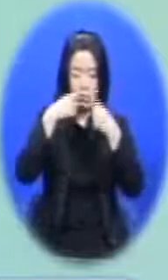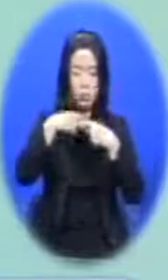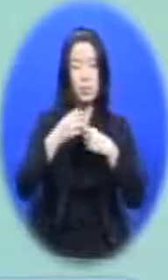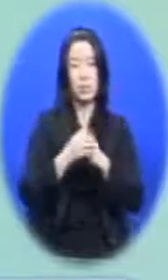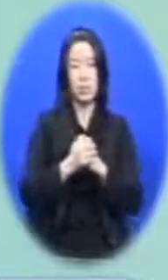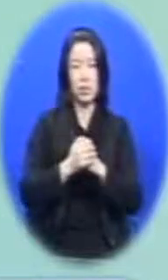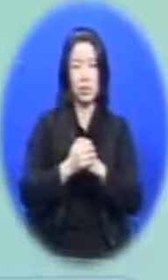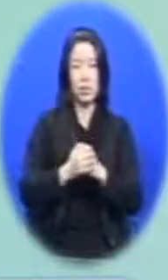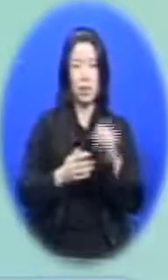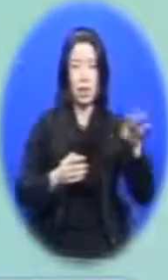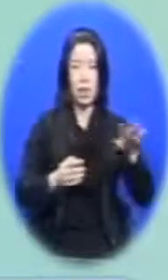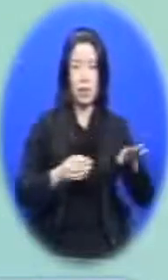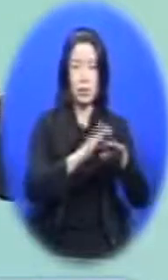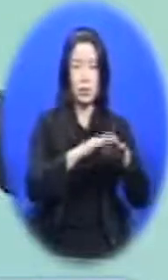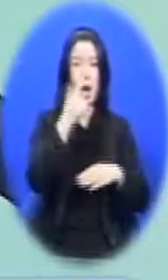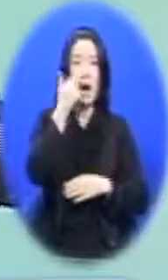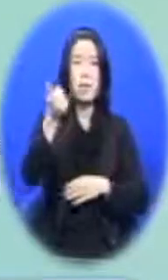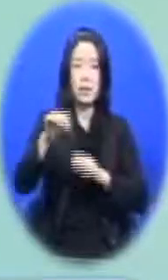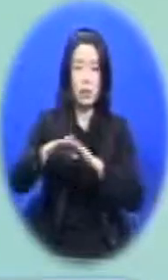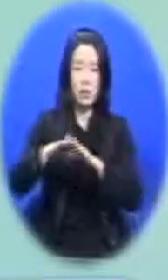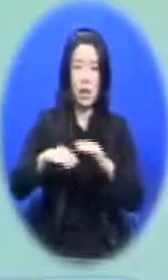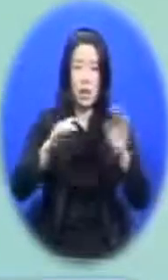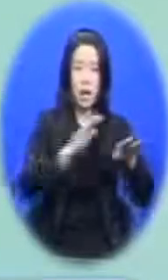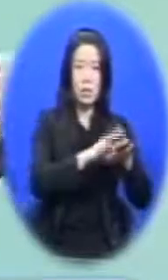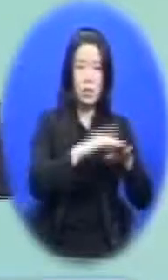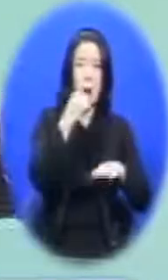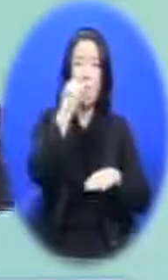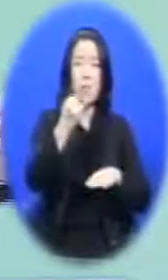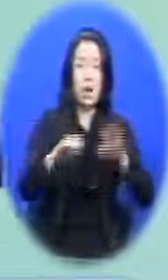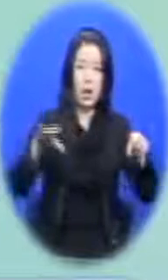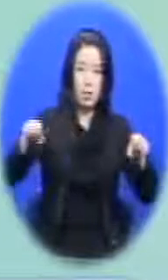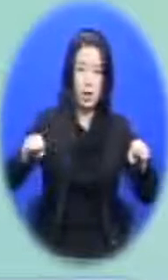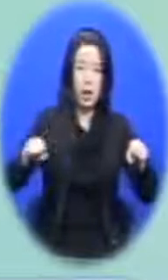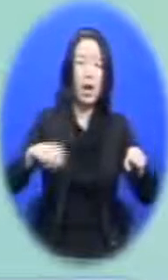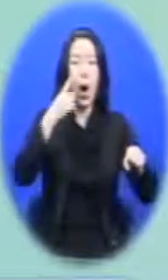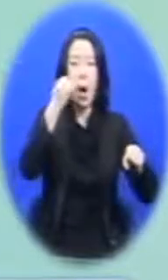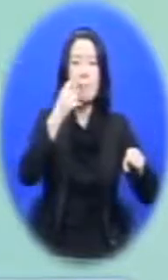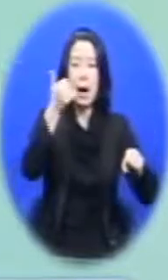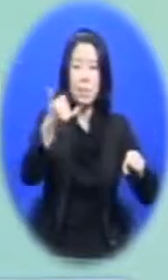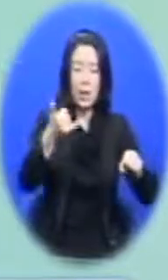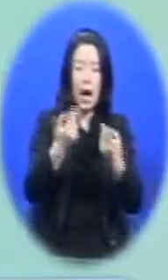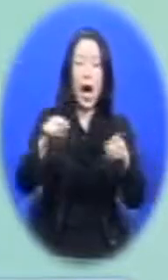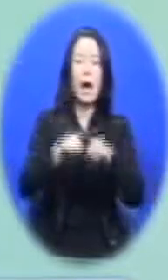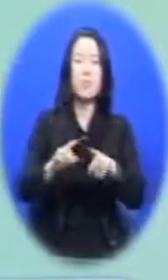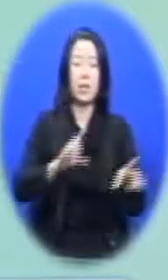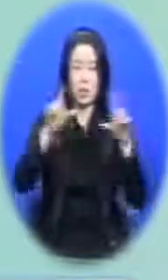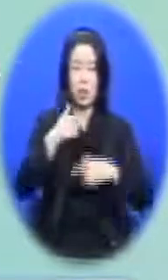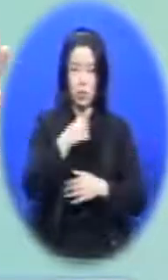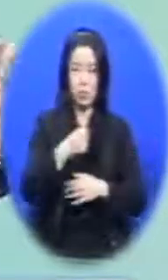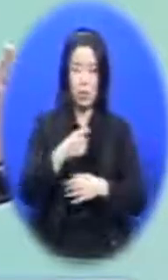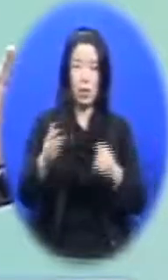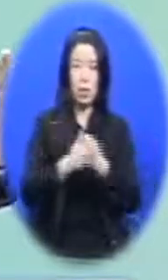흘리면서 한 손에는 아빠 손을 잡고 한 손에는 엄마 손을 잡고 엄마 아빠랑 같이 살고 싶다. 그러니 이